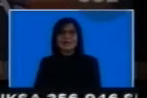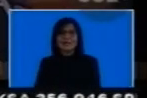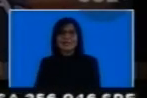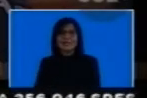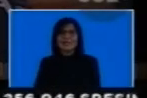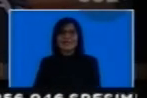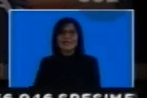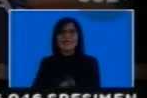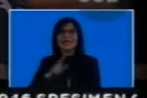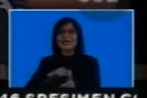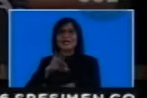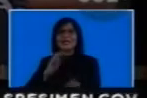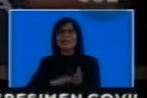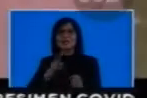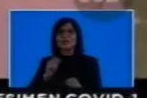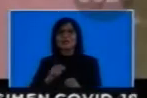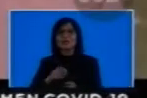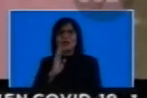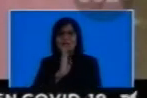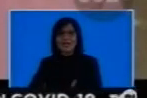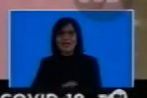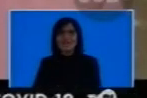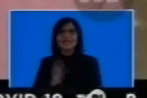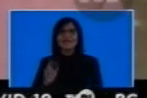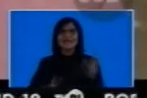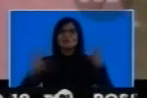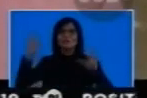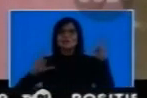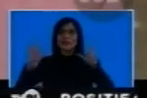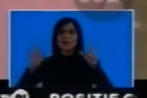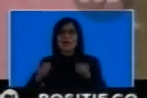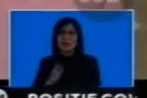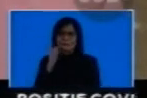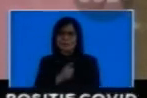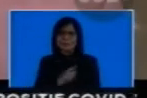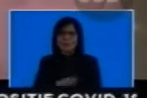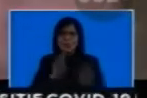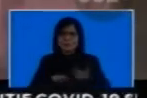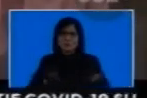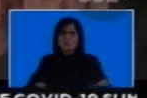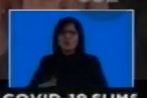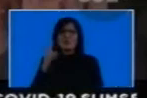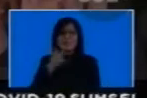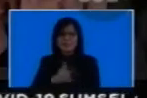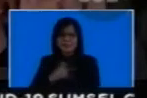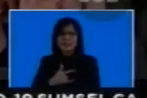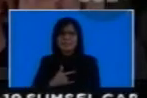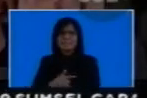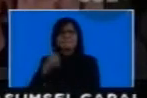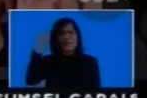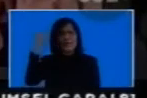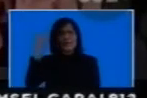Tengah Utara, Nusa Tenggara Timur, untuk memastikan setiap anak didiknya tetap mendapatkan